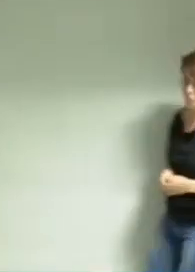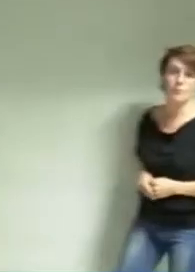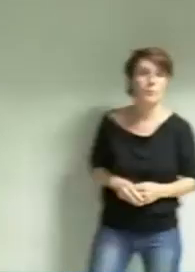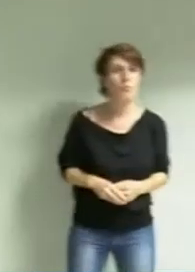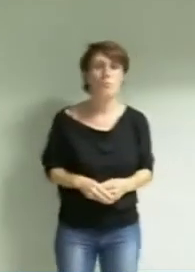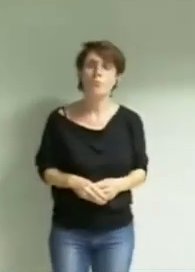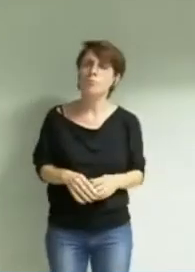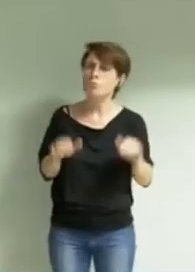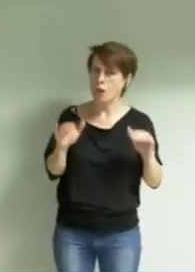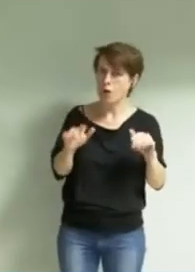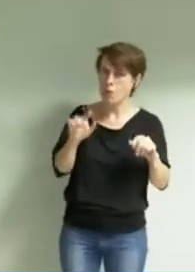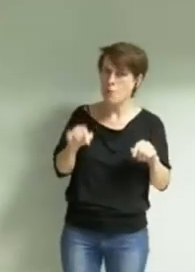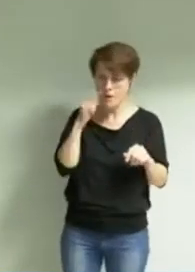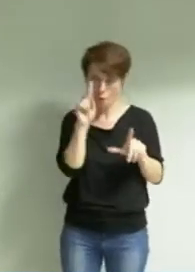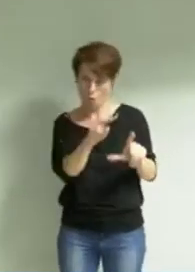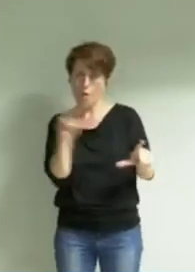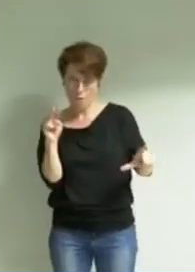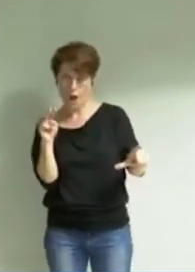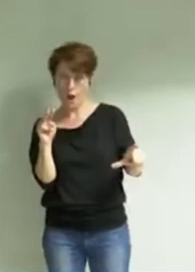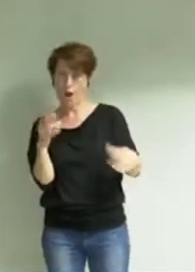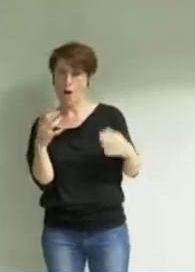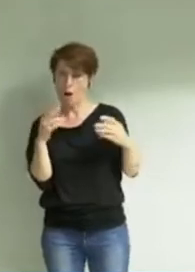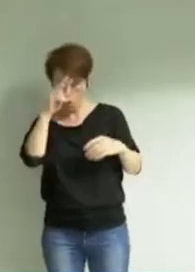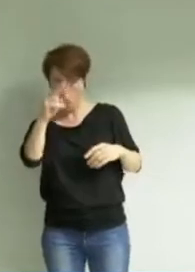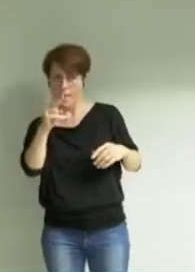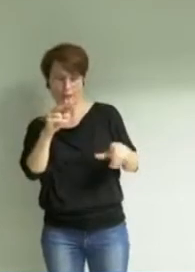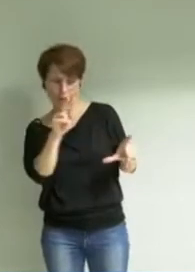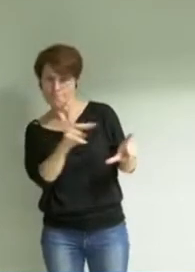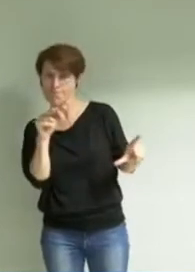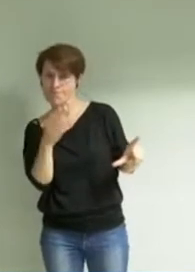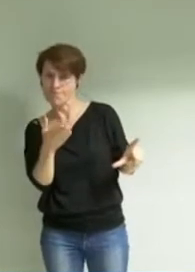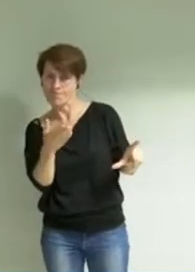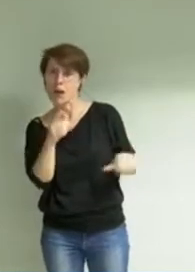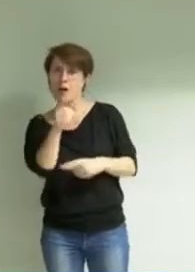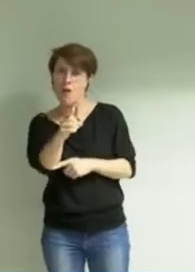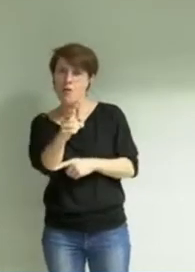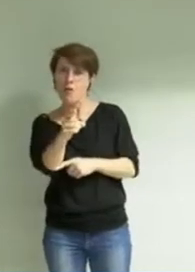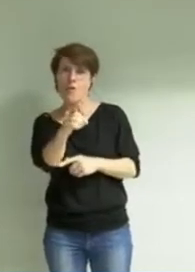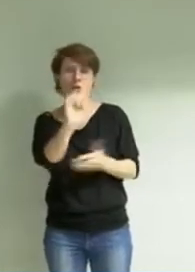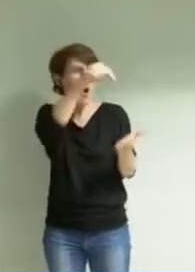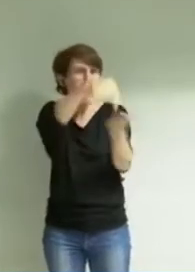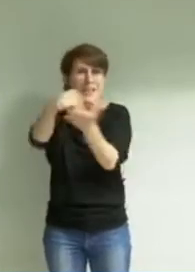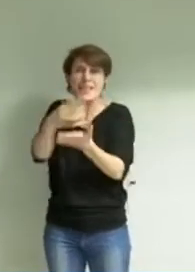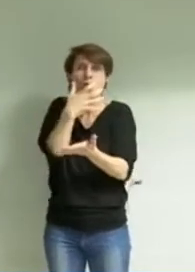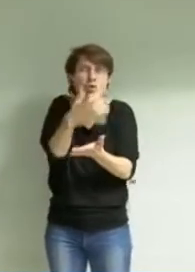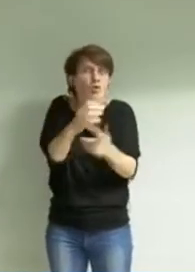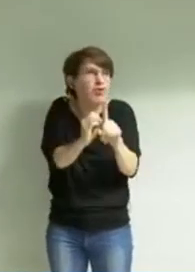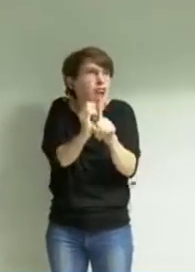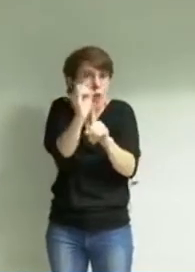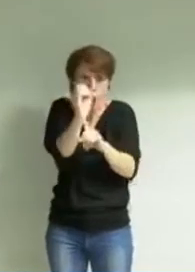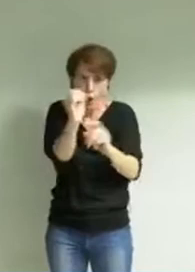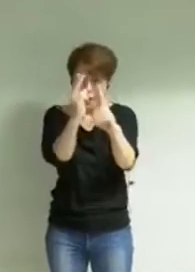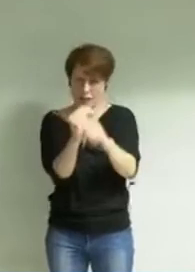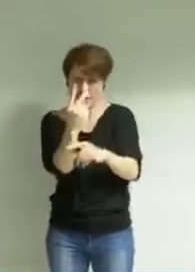les choses telles qu'elles sont. Est-ce que vous nous indiquez que vous avez une définition des îlots de chaleur qui est contraire à